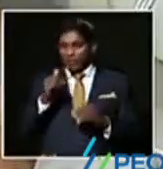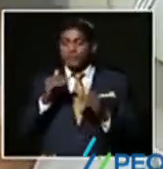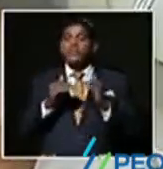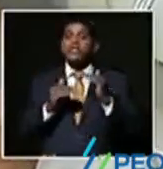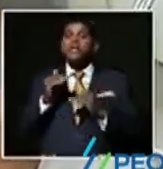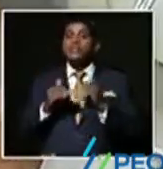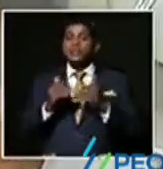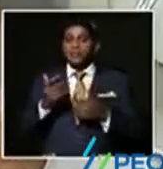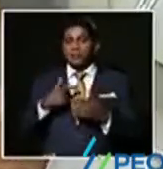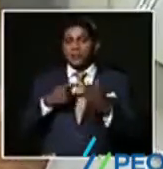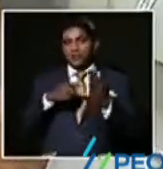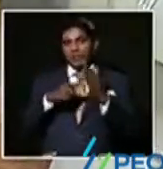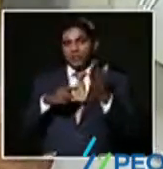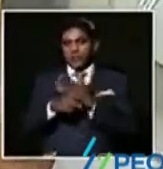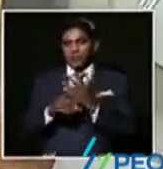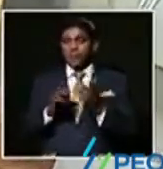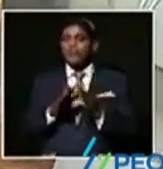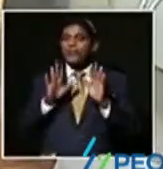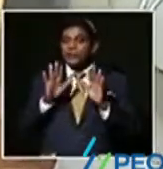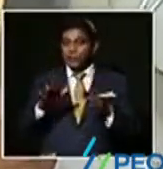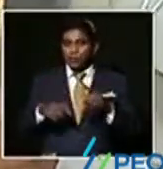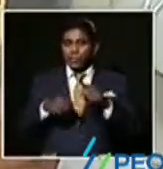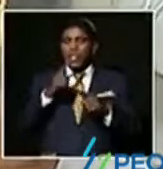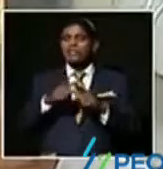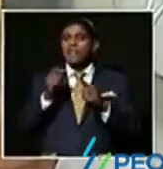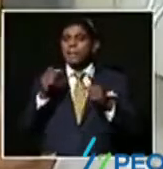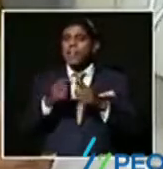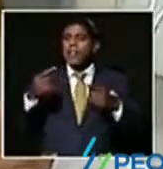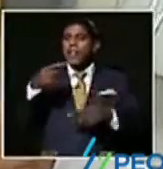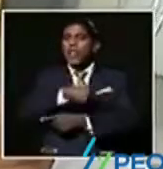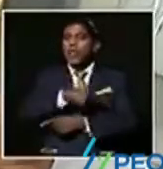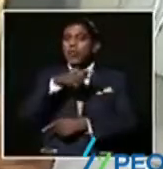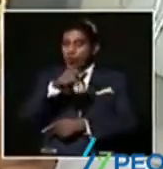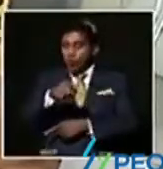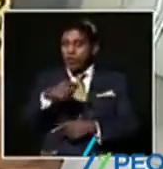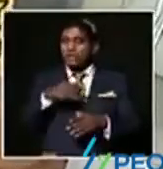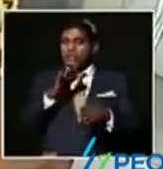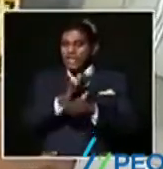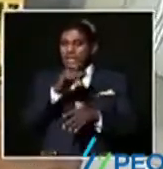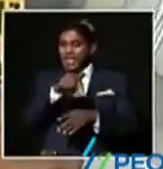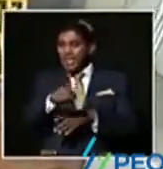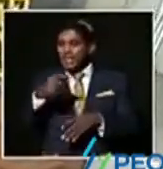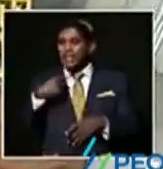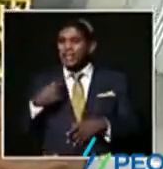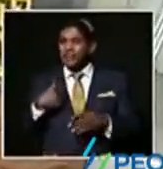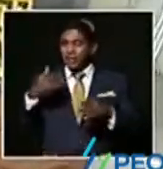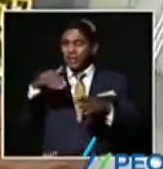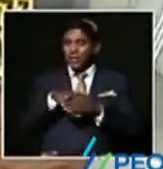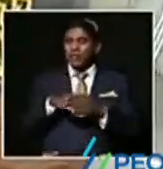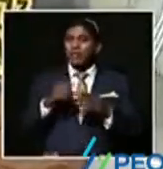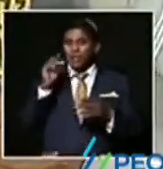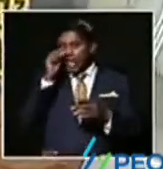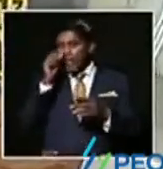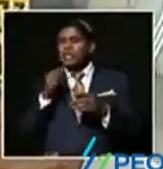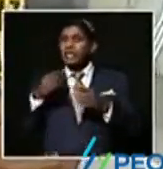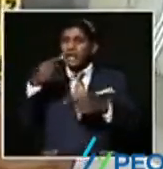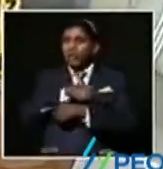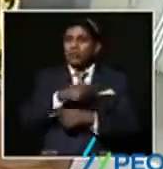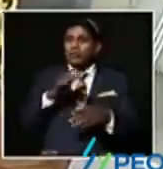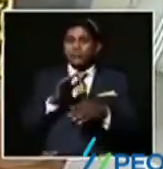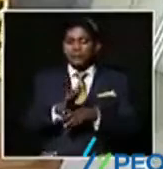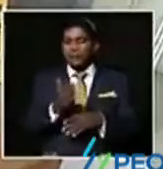සහ විනිවිදභාවය. නමුත් එක්ස්ප්‍රෙස් පර්ල් නෞකා සිද්ධියේ සහ MT නිව් ඩයමන්ඩ් සිද්ධිවල අපි මේක